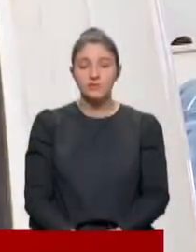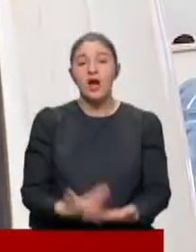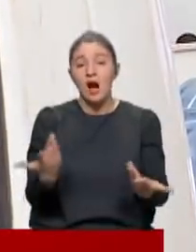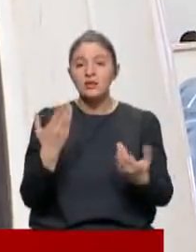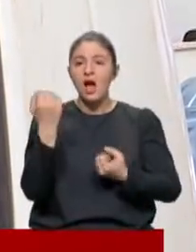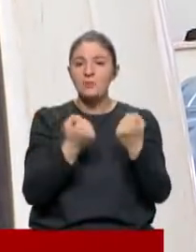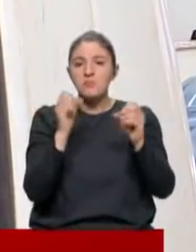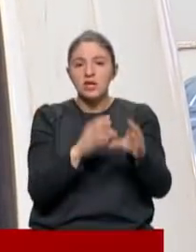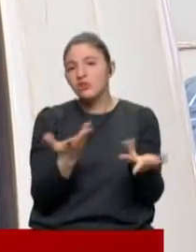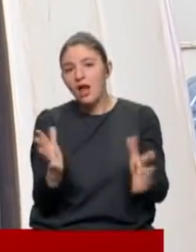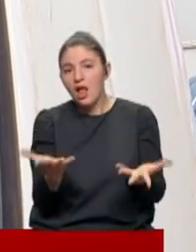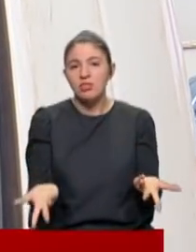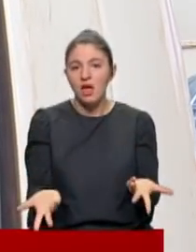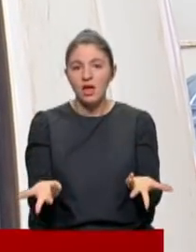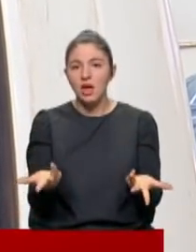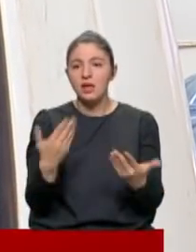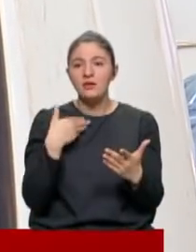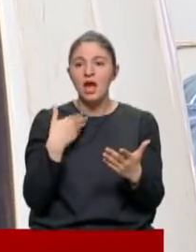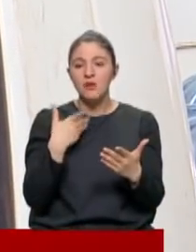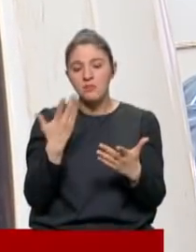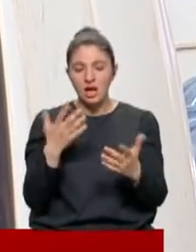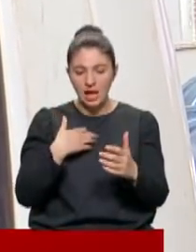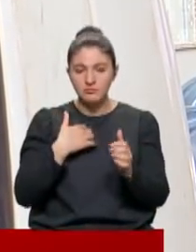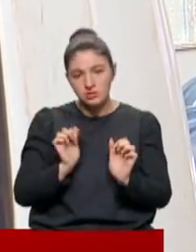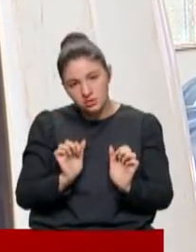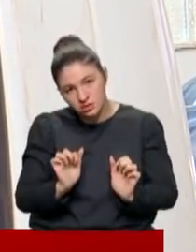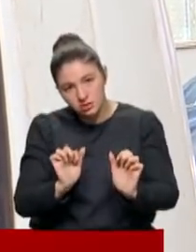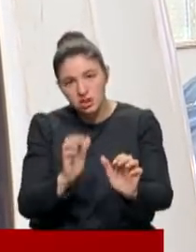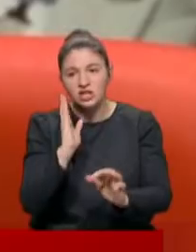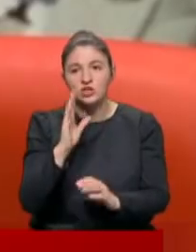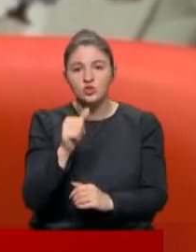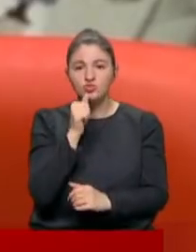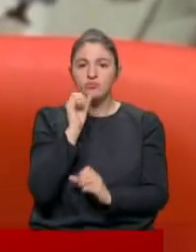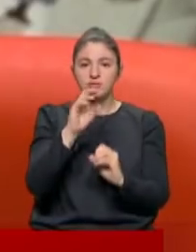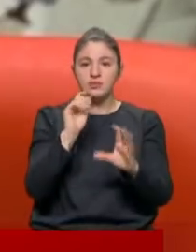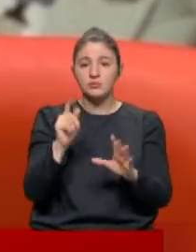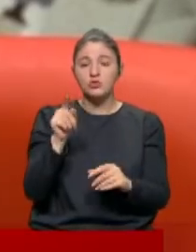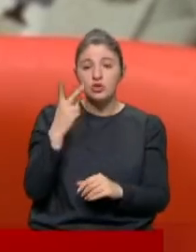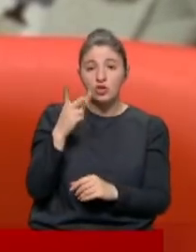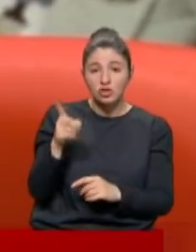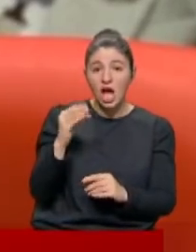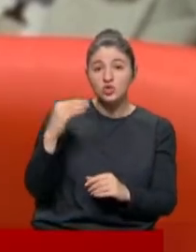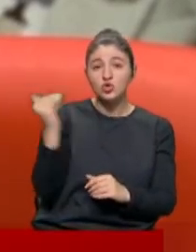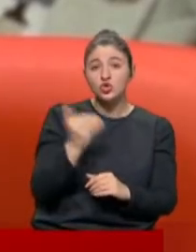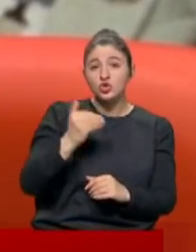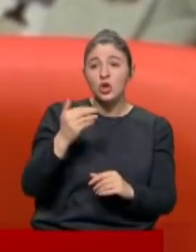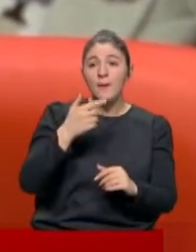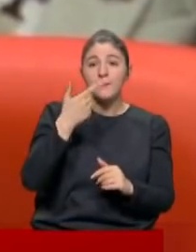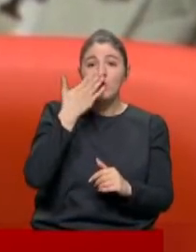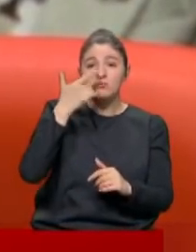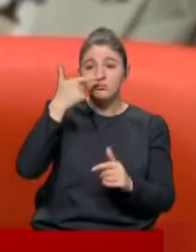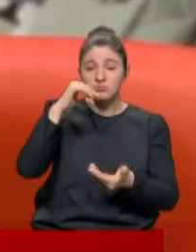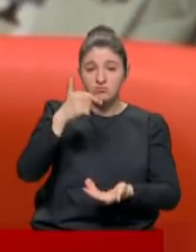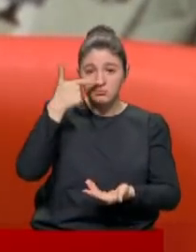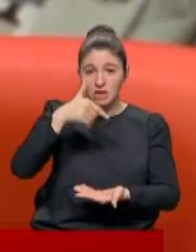Artık arabaları bırakacağız herhalde. Elimizle yiterek götüreceğiz şeyleri, suları. Şu anda gördüğünüz en düşük petrolün,